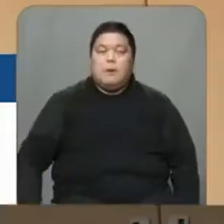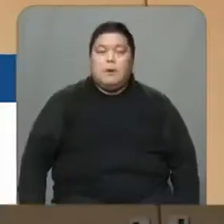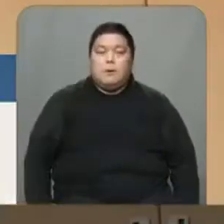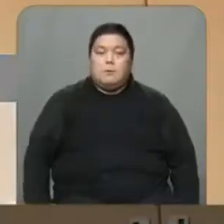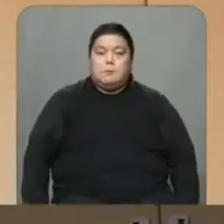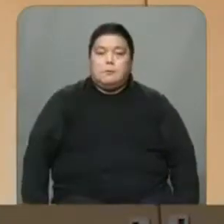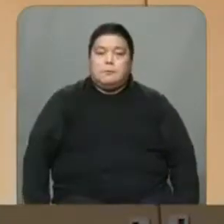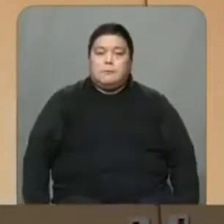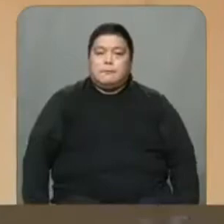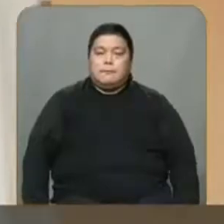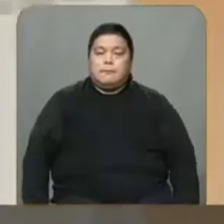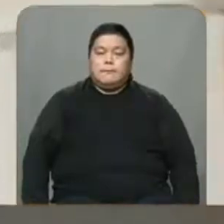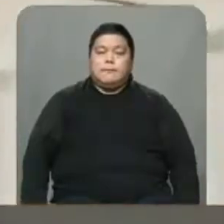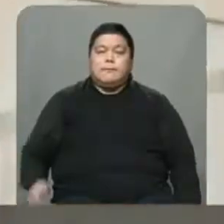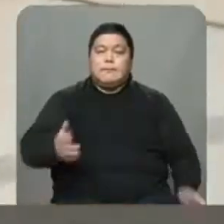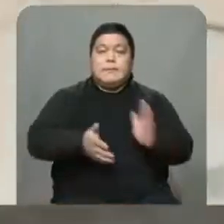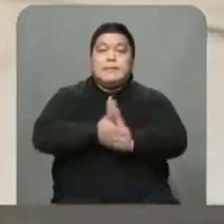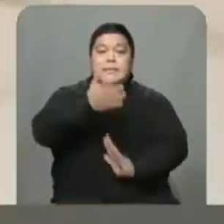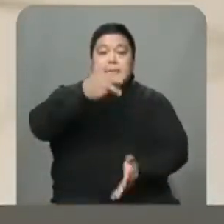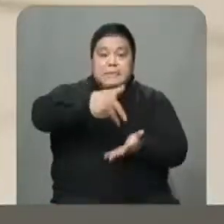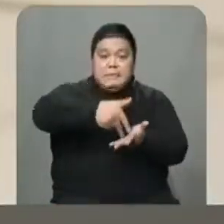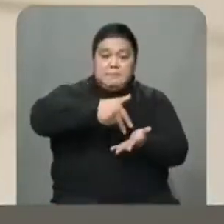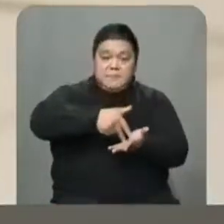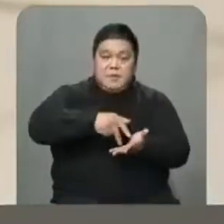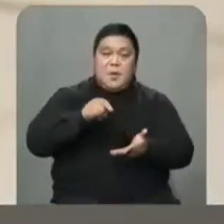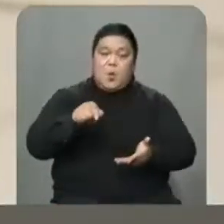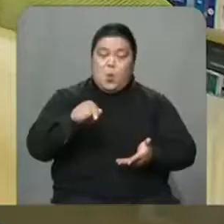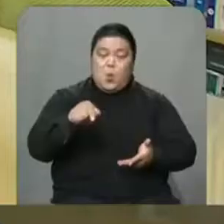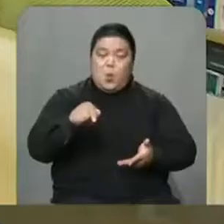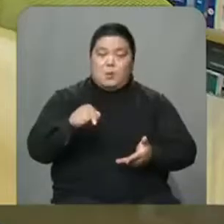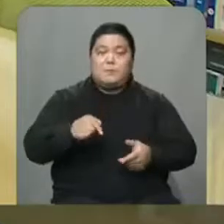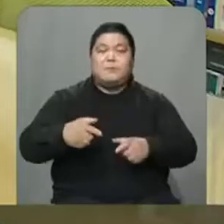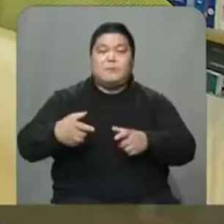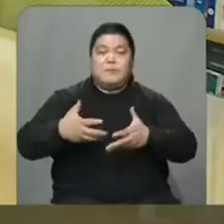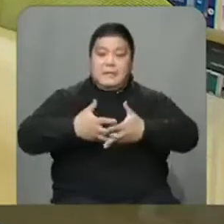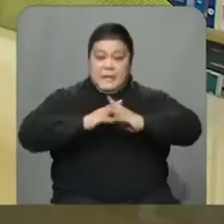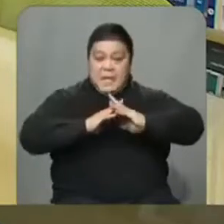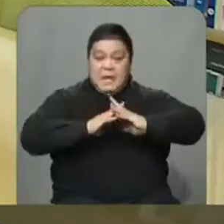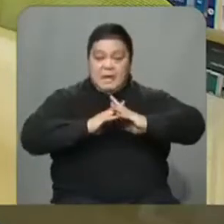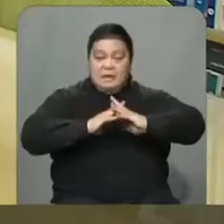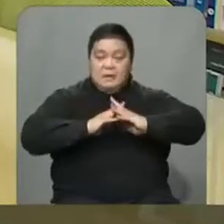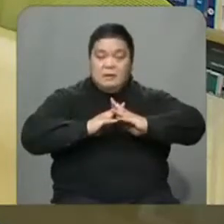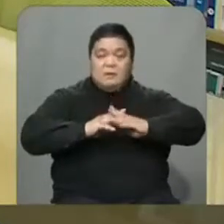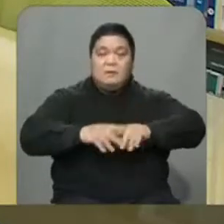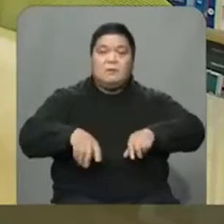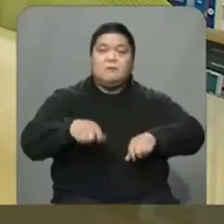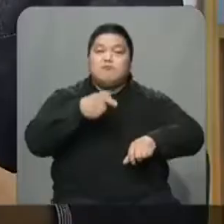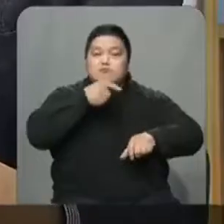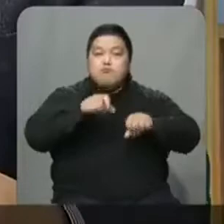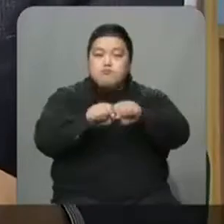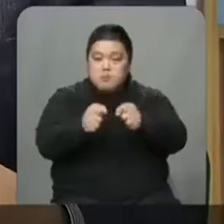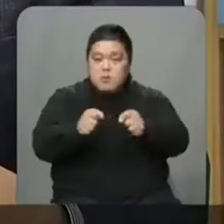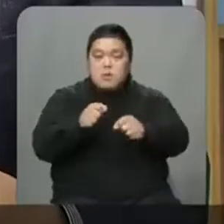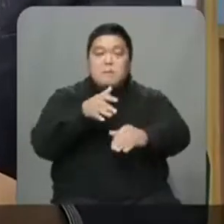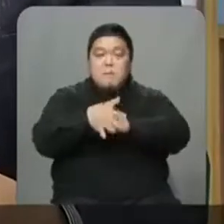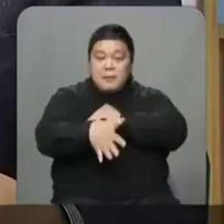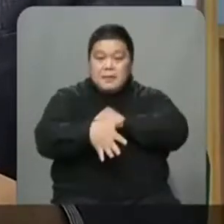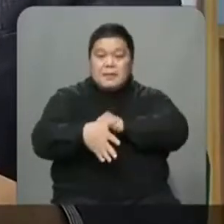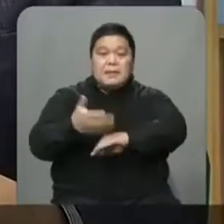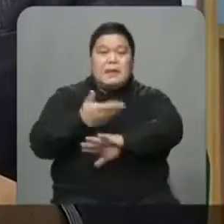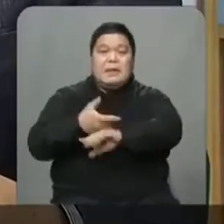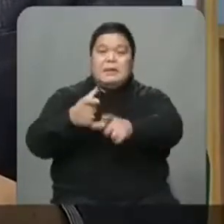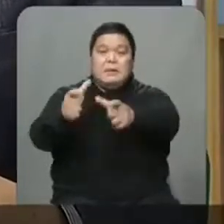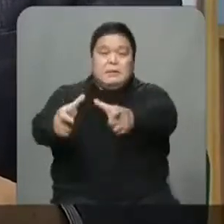있습니다. 삼척시는 지역에 들어서는 수소 생산 시설은 수소를 추출하는 방식이 달라 폭발